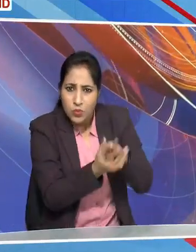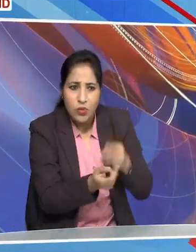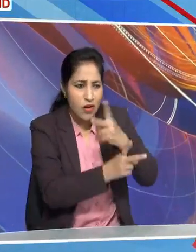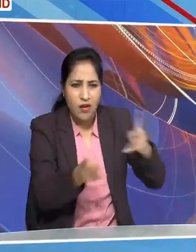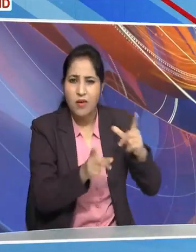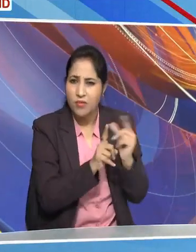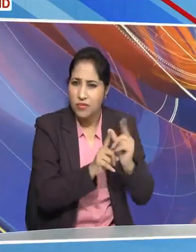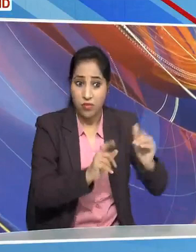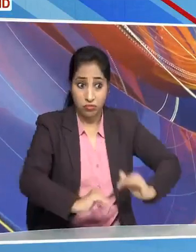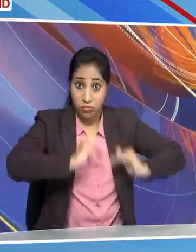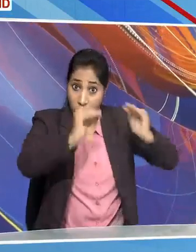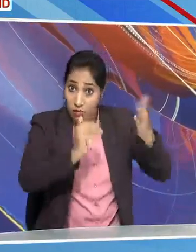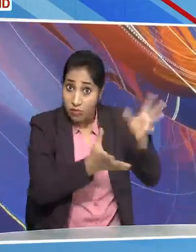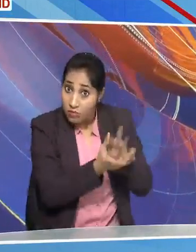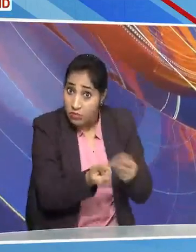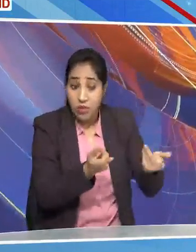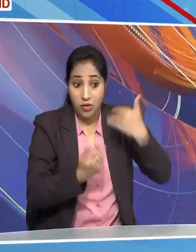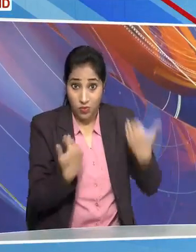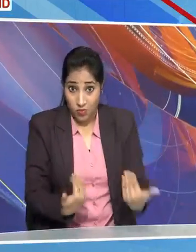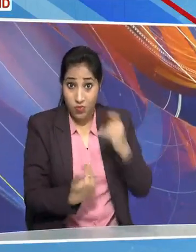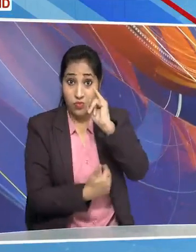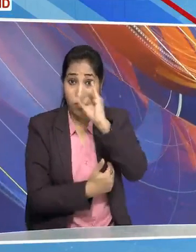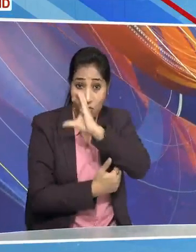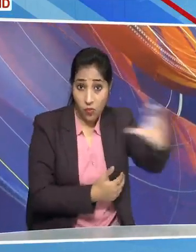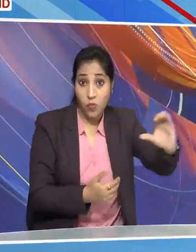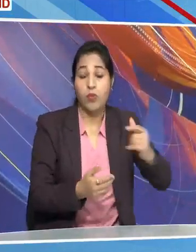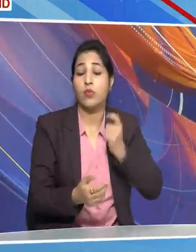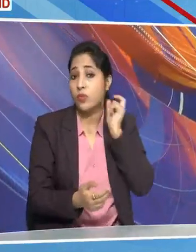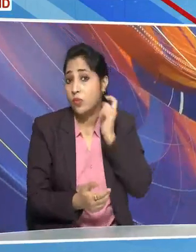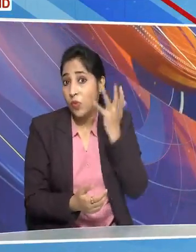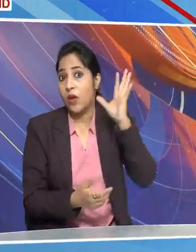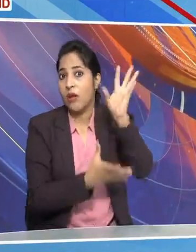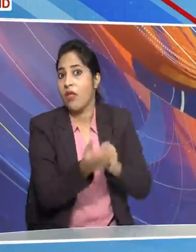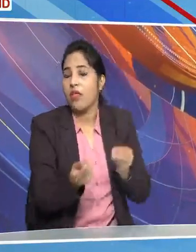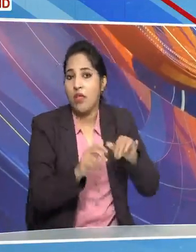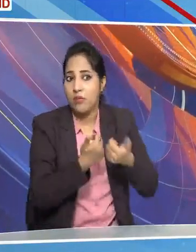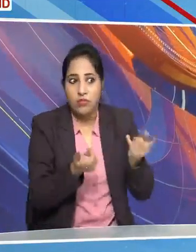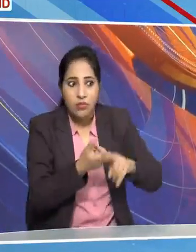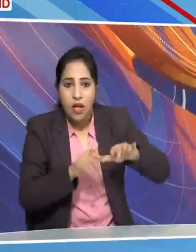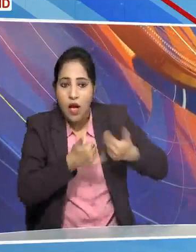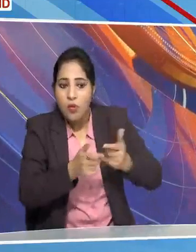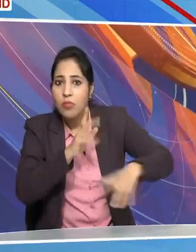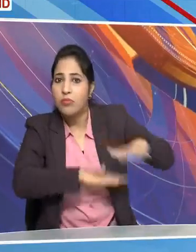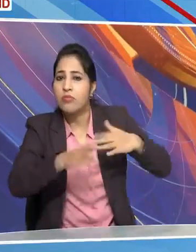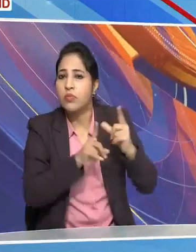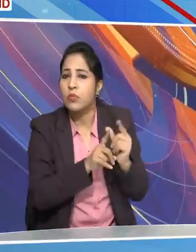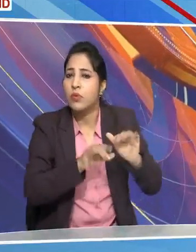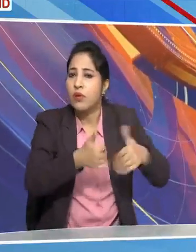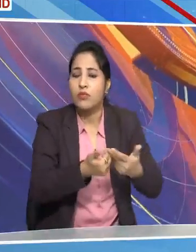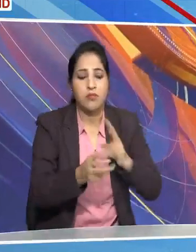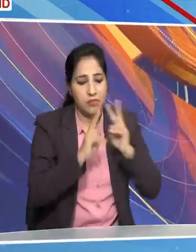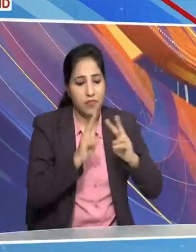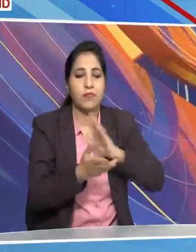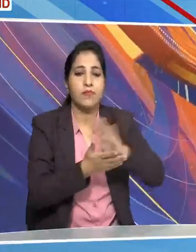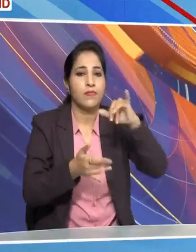बड़े पैमाने पे और उन्होंने इस बार 6 करोड़ की ज्वेलरी को लूटने की कोशिश करी, किस तरह से पूरी वारदात को उन्होंने अंजाम दिया इस पर बात करेंगे हरेंद्र